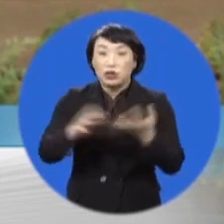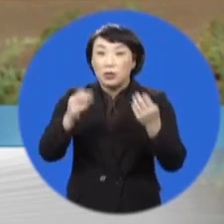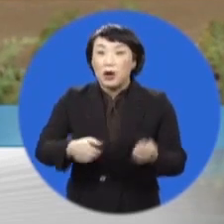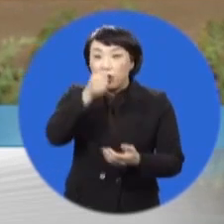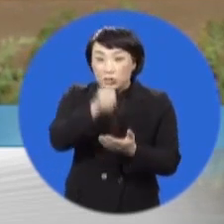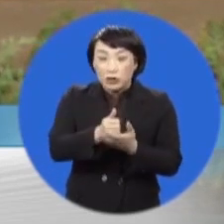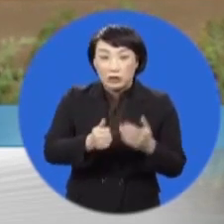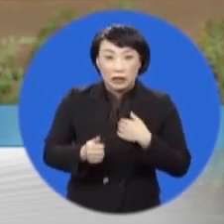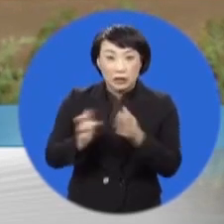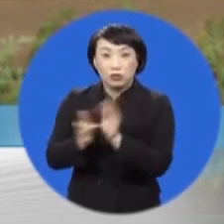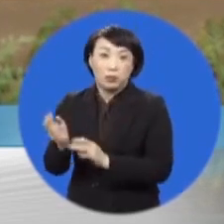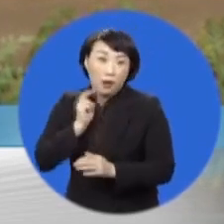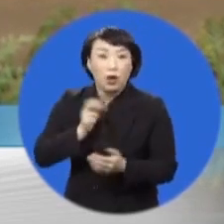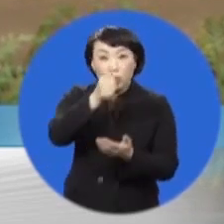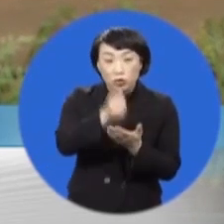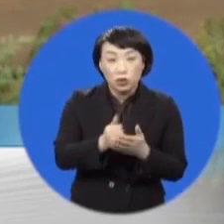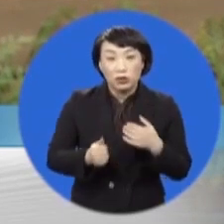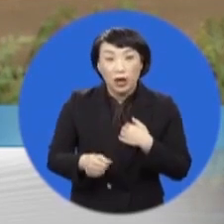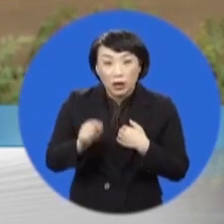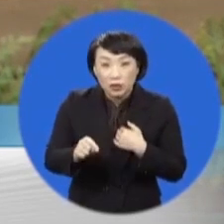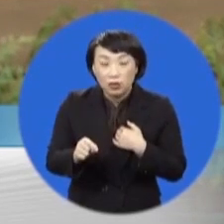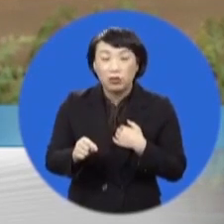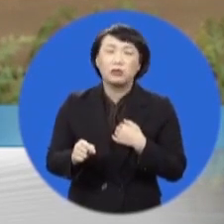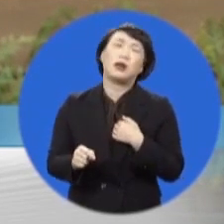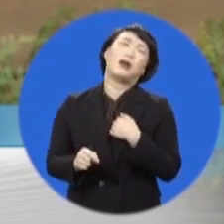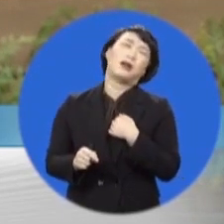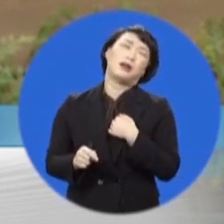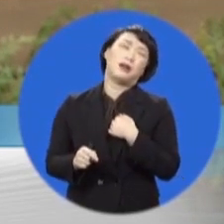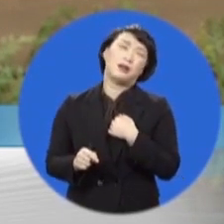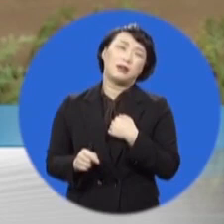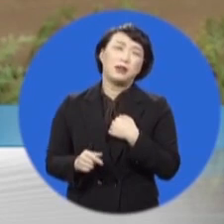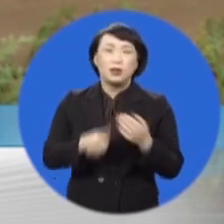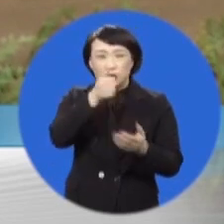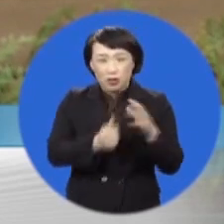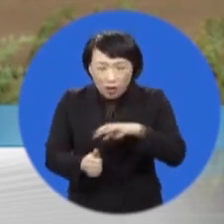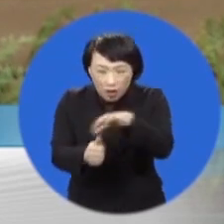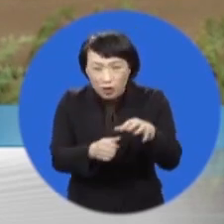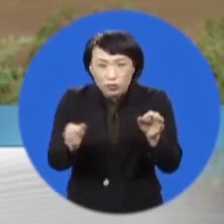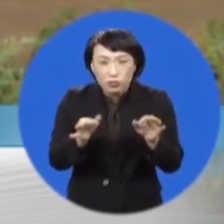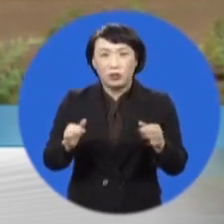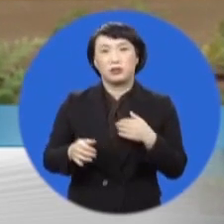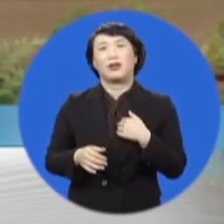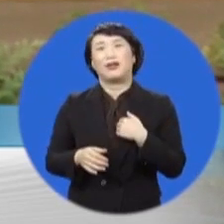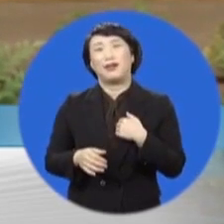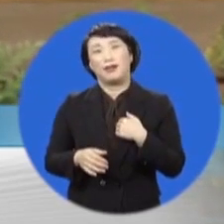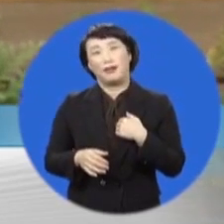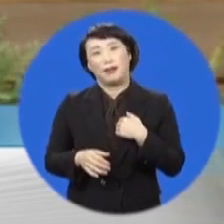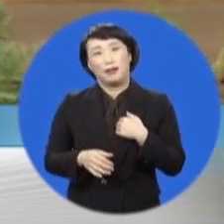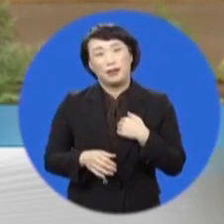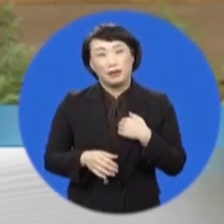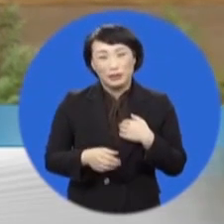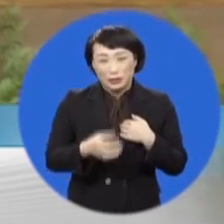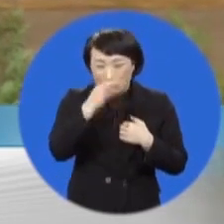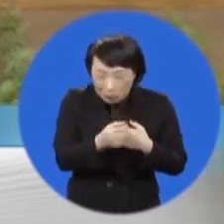죄가 예수를 배신한 개 너 그걸 여러분들이 5 자아 않은 순간에 즉은